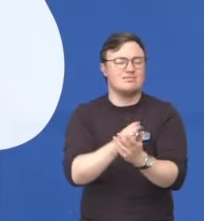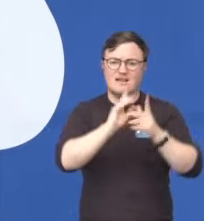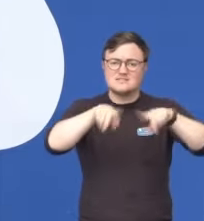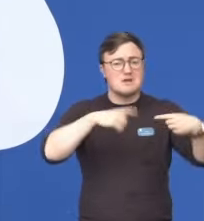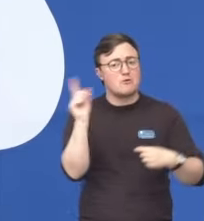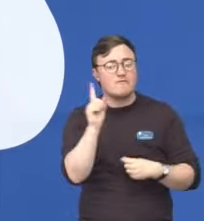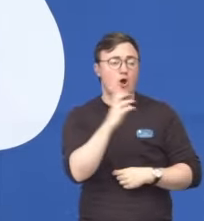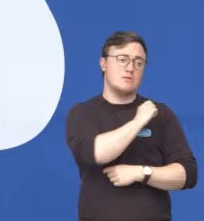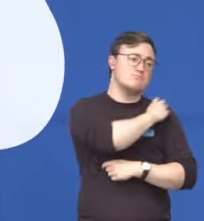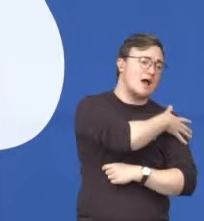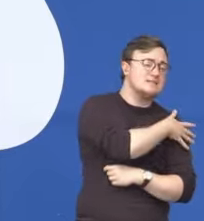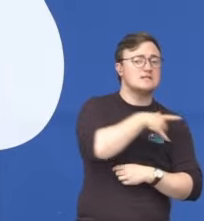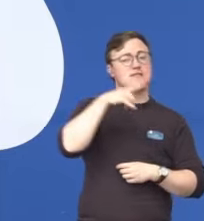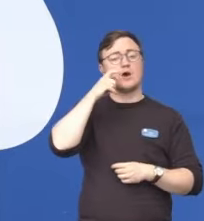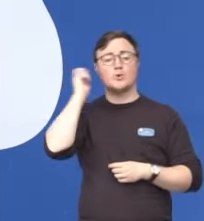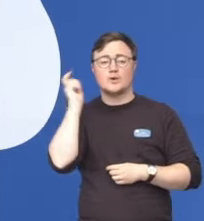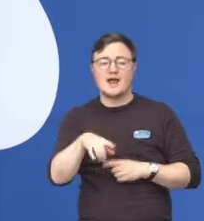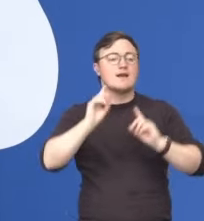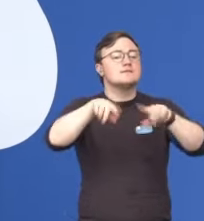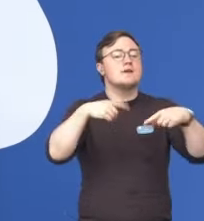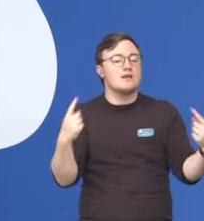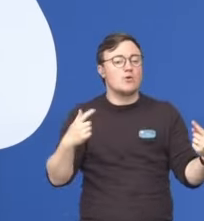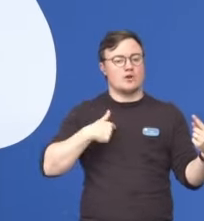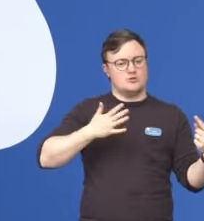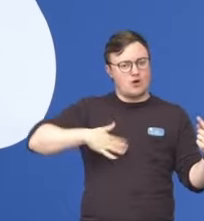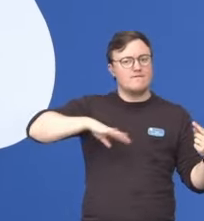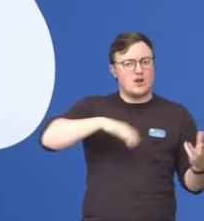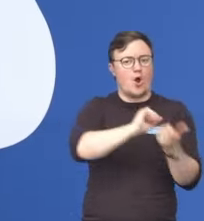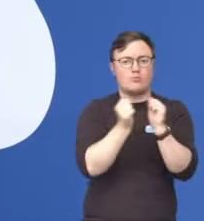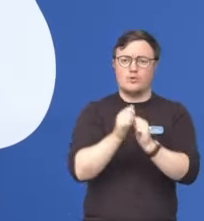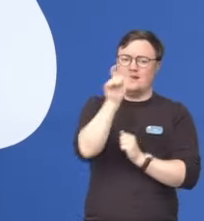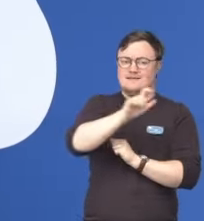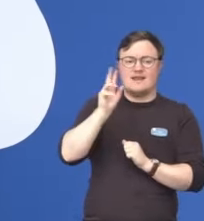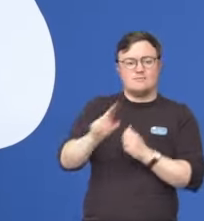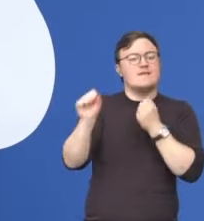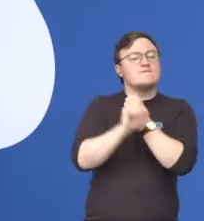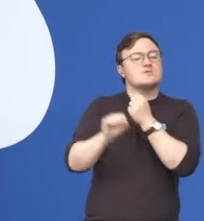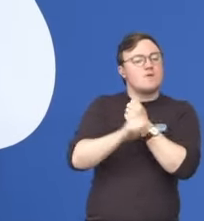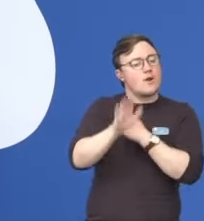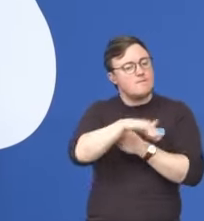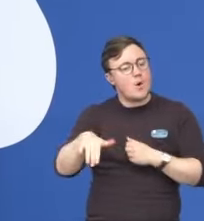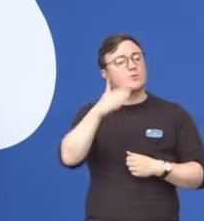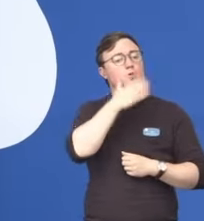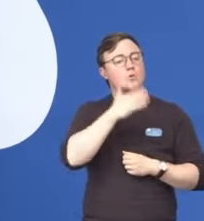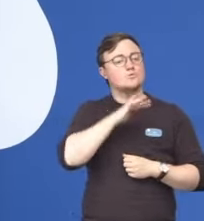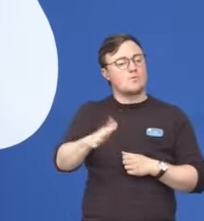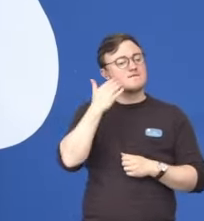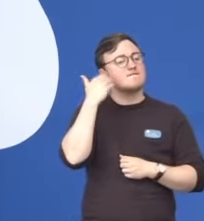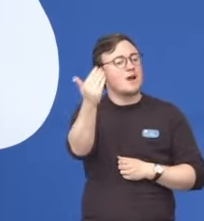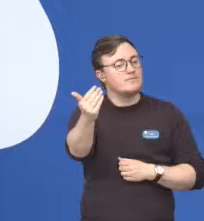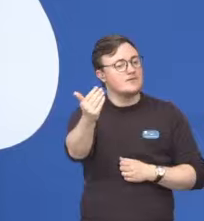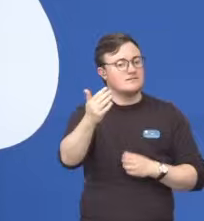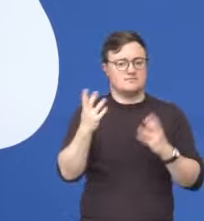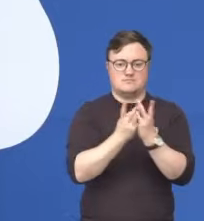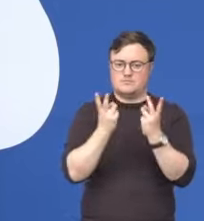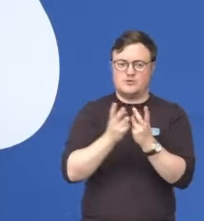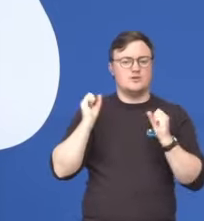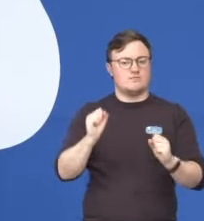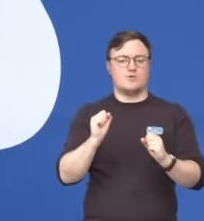i Palestina, så behöver vi politiker som faktiskt försvarar barn och ungas framtid. Och då måste man stå obevekligt